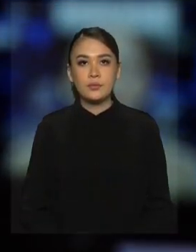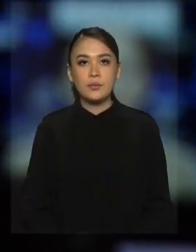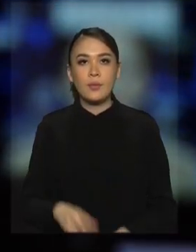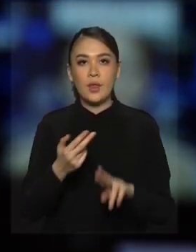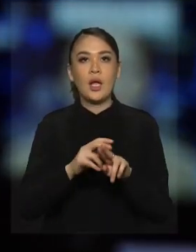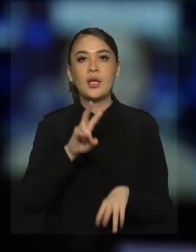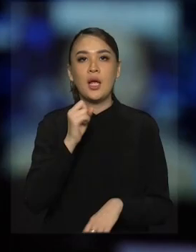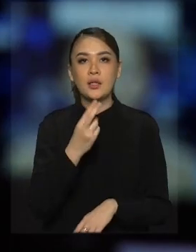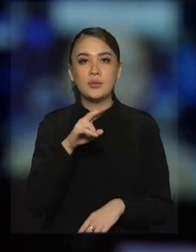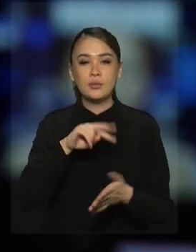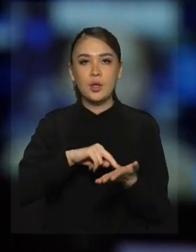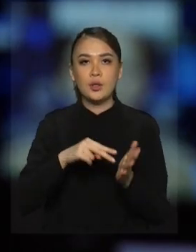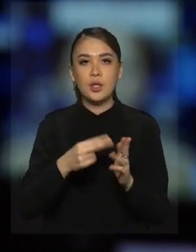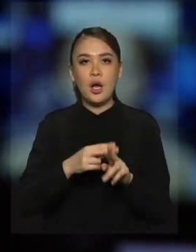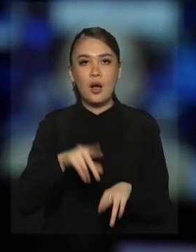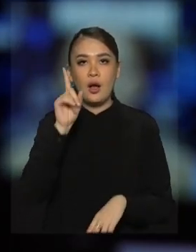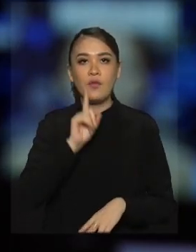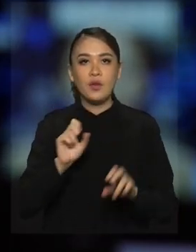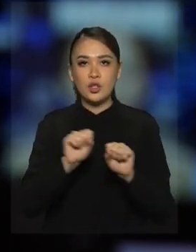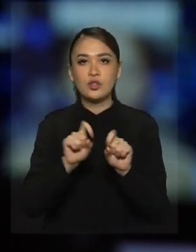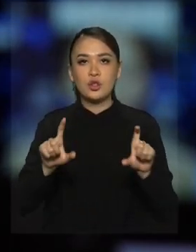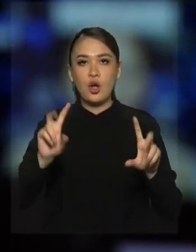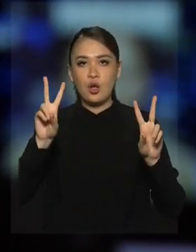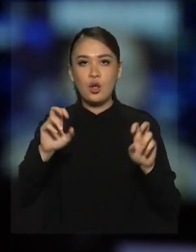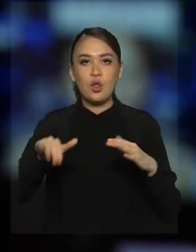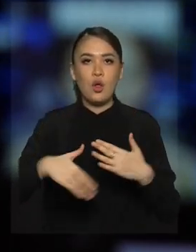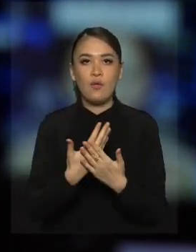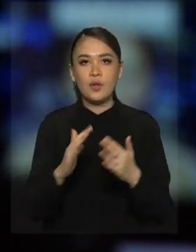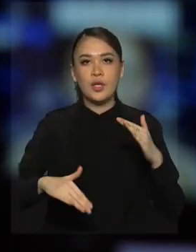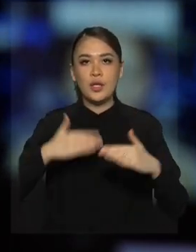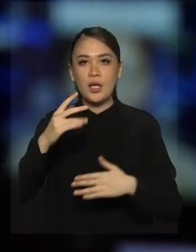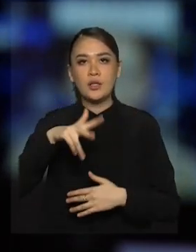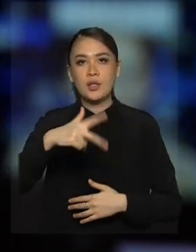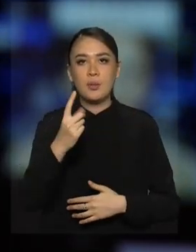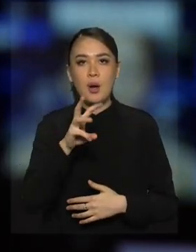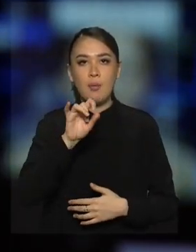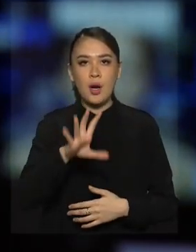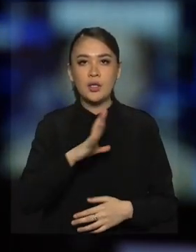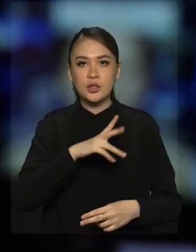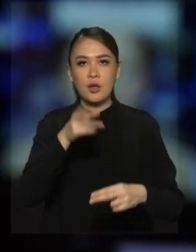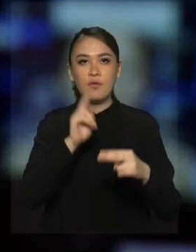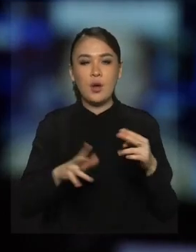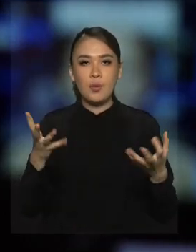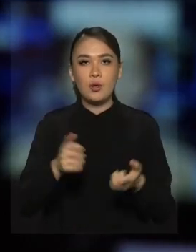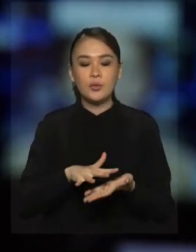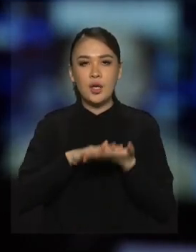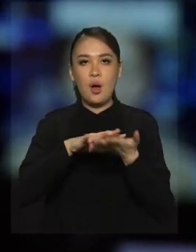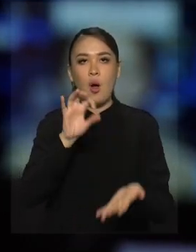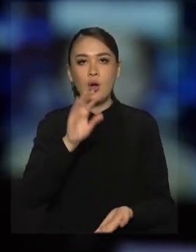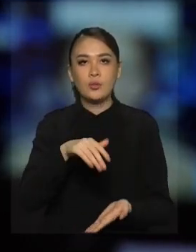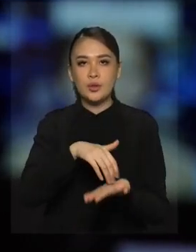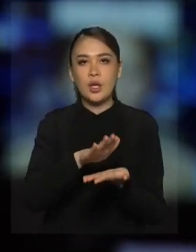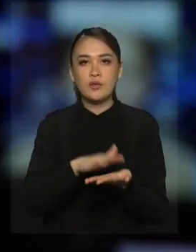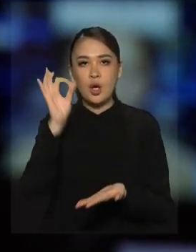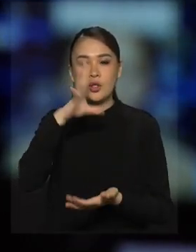Реализация нацпроекта «Комфортная школа» вышла на новый этап. Я напомню, 31 марта завершился прием заявок от поставщиков